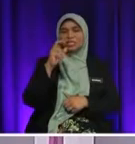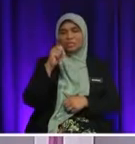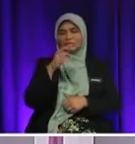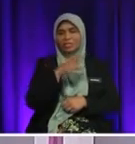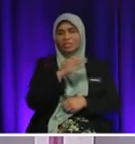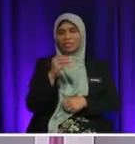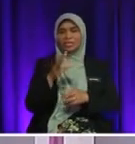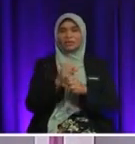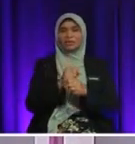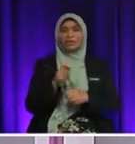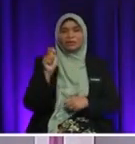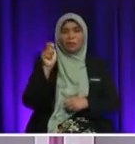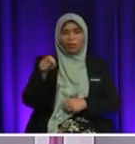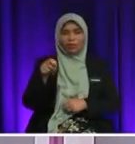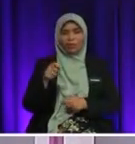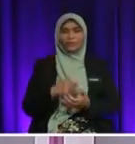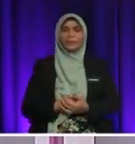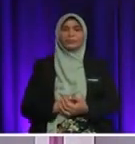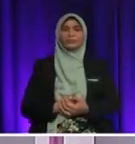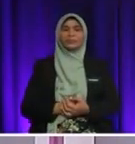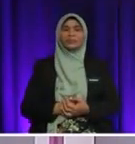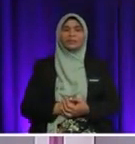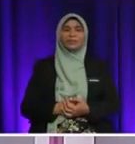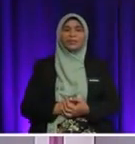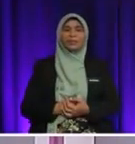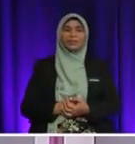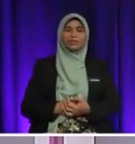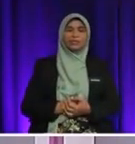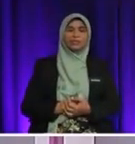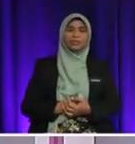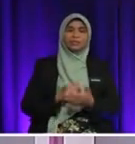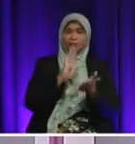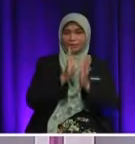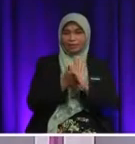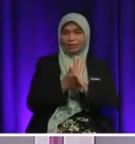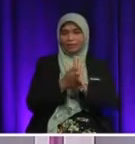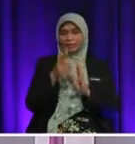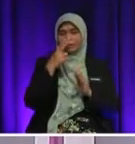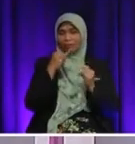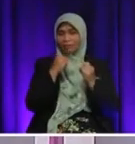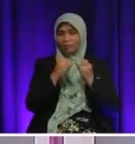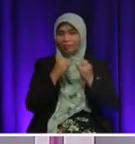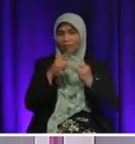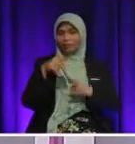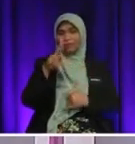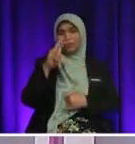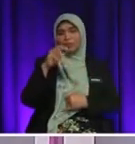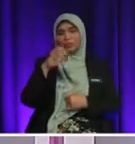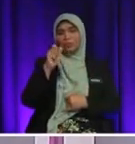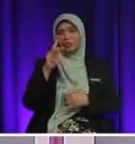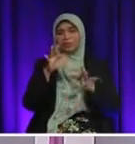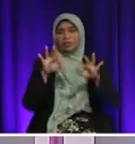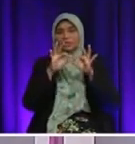Okey, jadi kita pergi pada puncak cerita. Tak habis lagi ni. Okey, cikgu. Okey. Jadi kita pergi kepada puncak cerita ini.